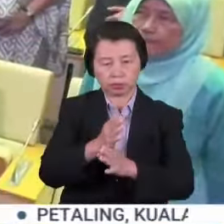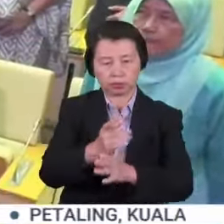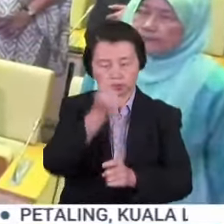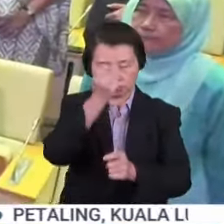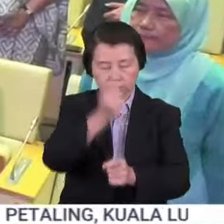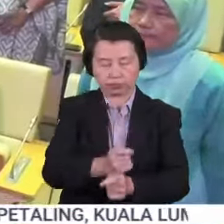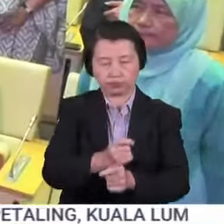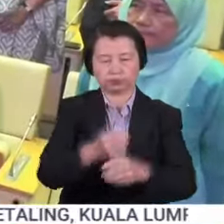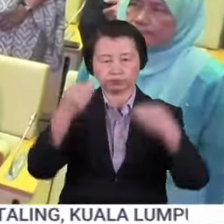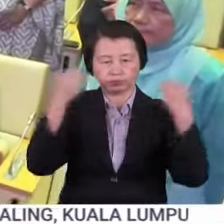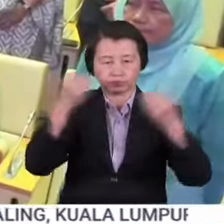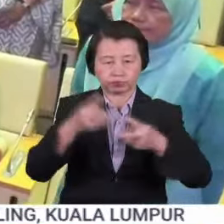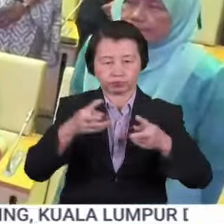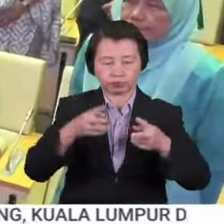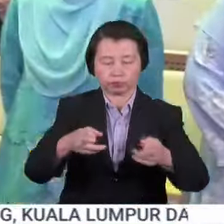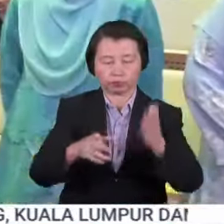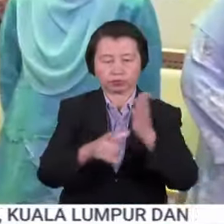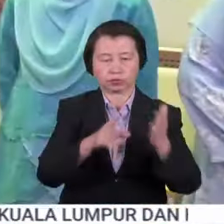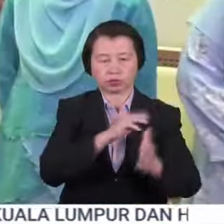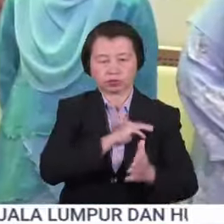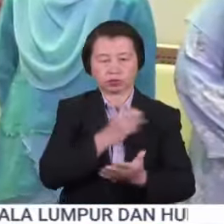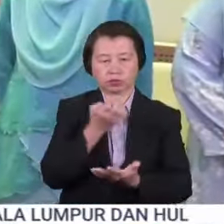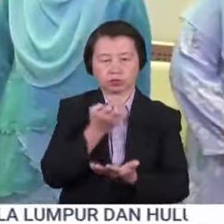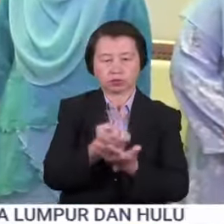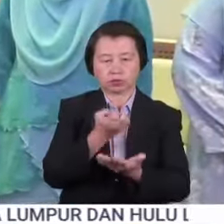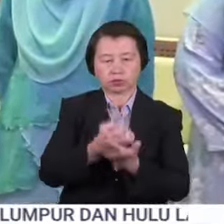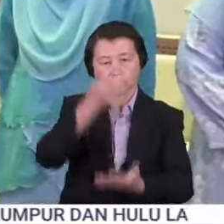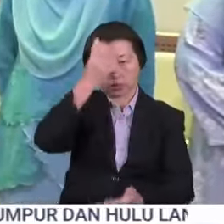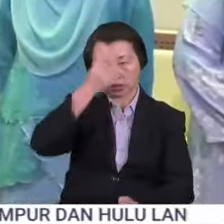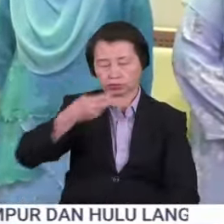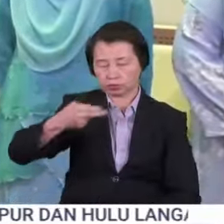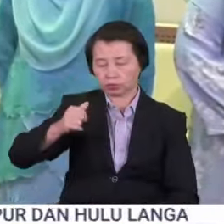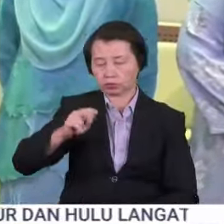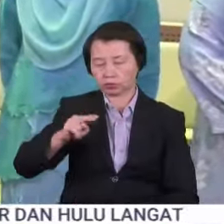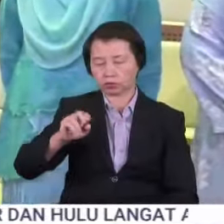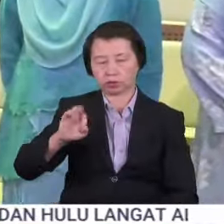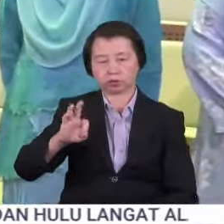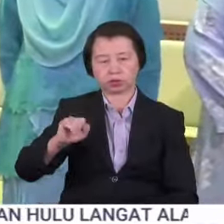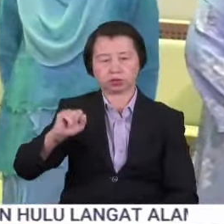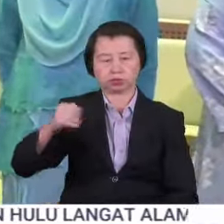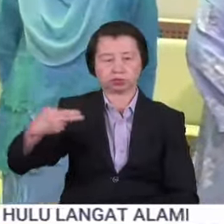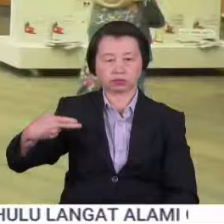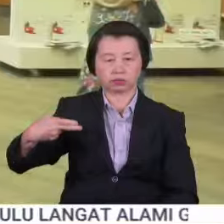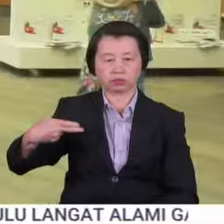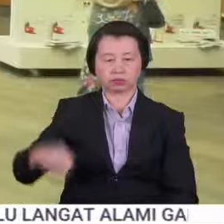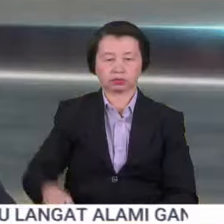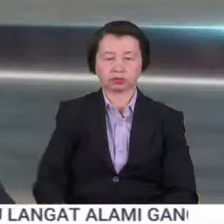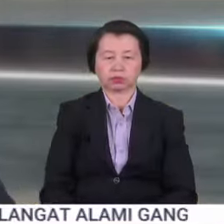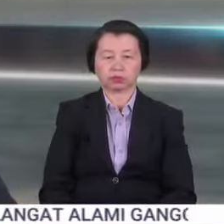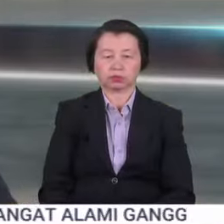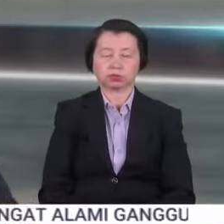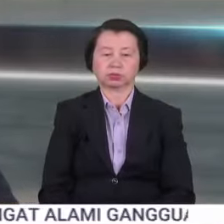statistik. Majlis dirasmikan Timbalan Menteri Ekonomi, Datuk Hanifah Hajar Taib.